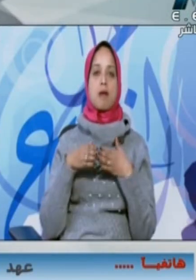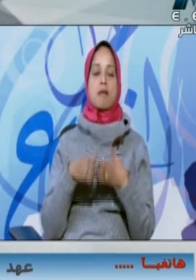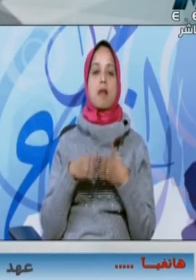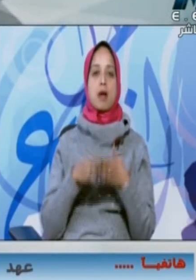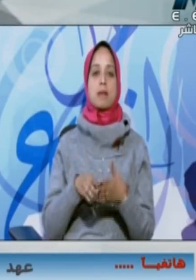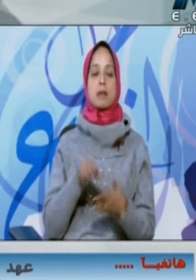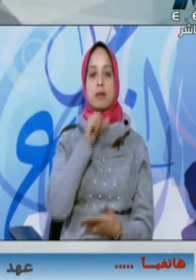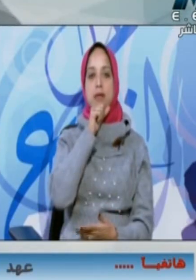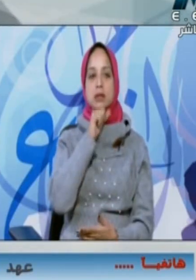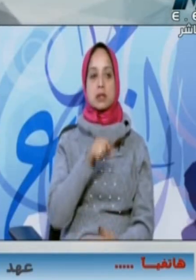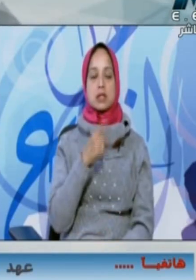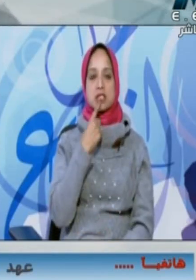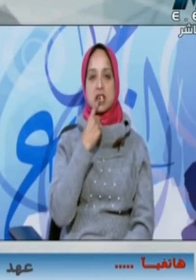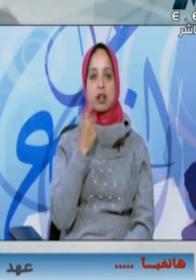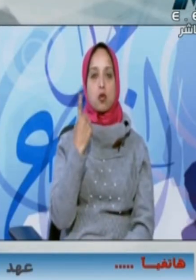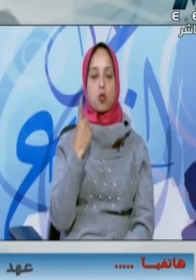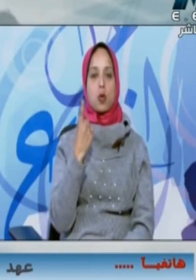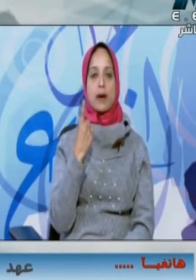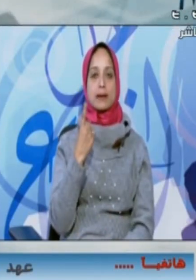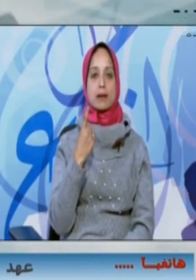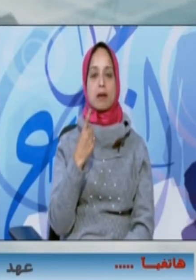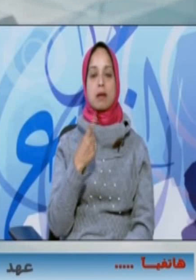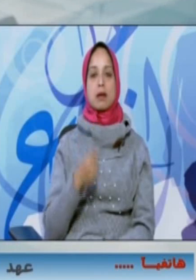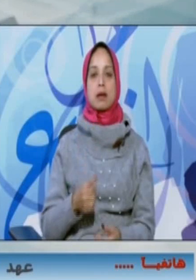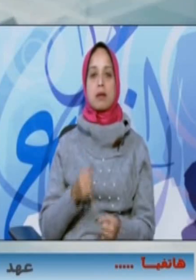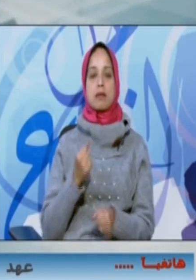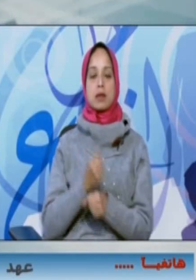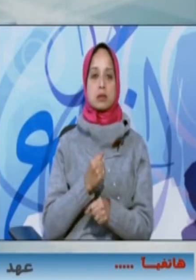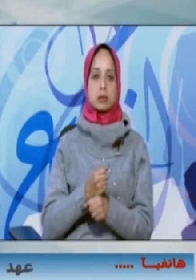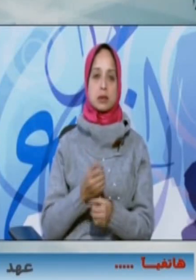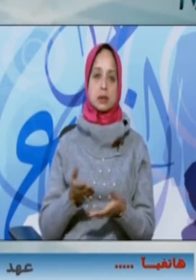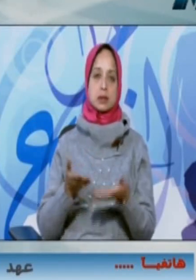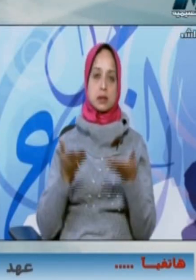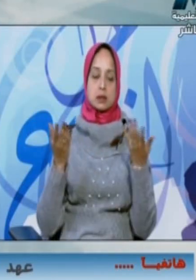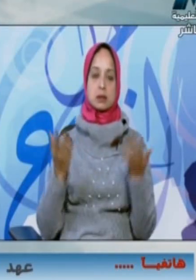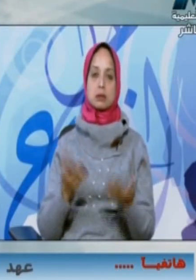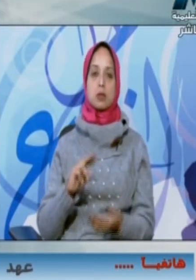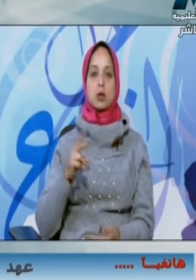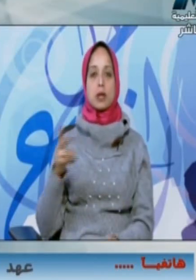لان السنة واحدة حصل فيها اكتر من حدث. انت معايا؟